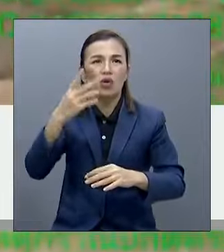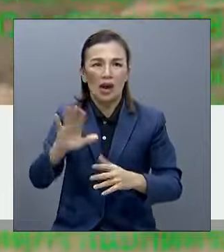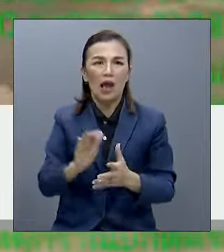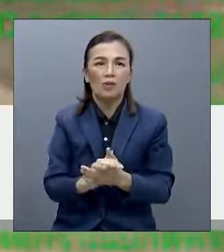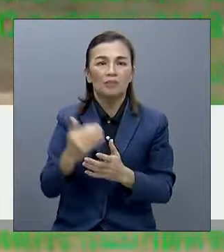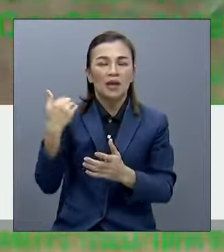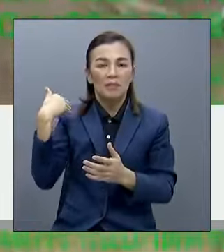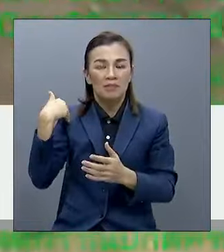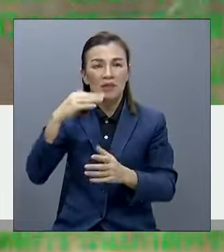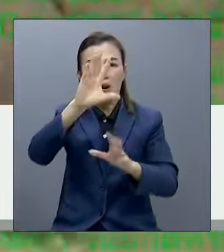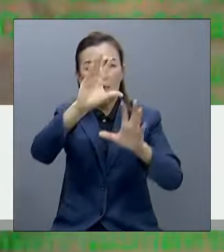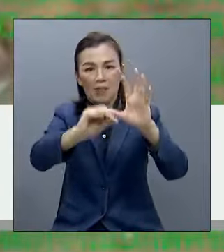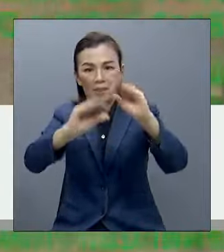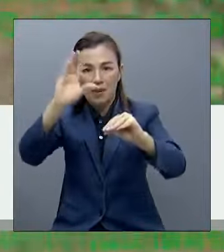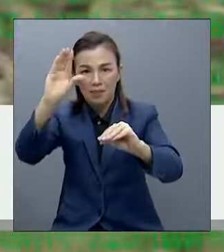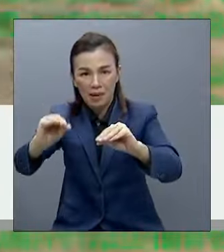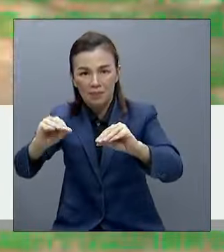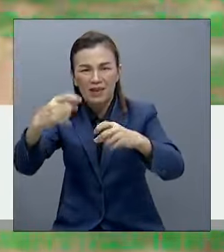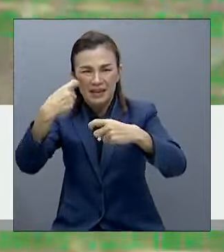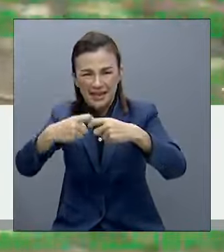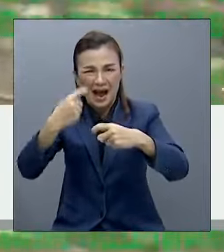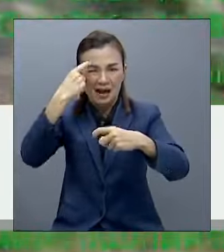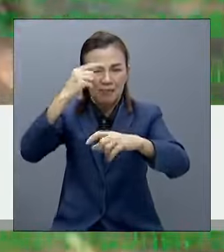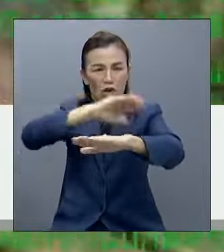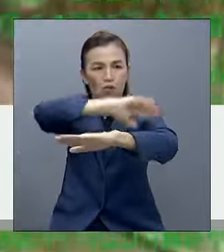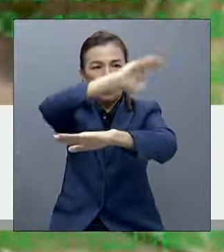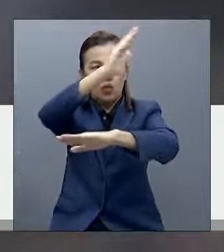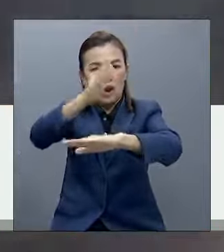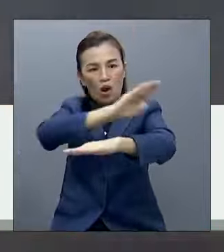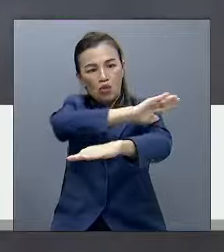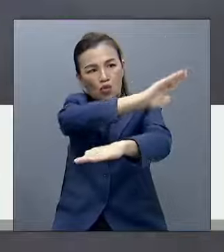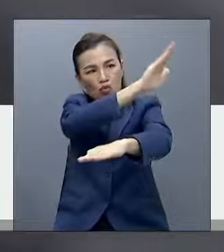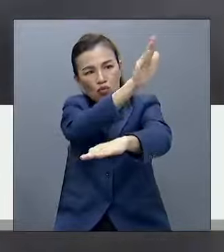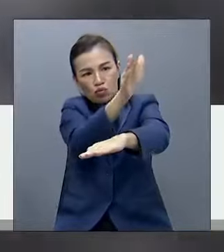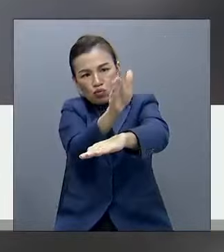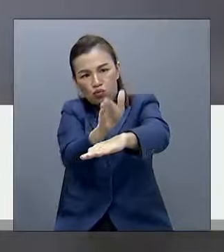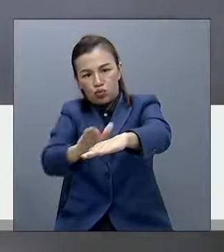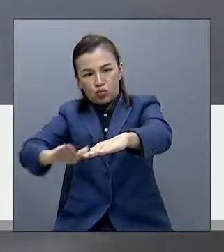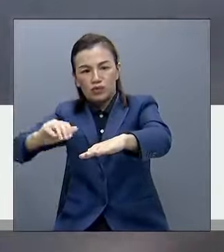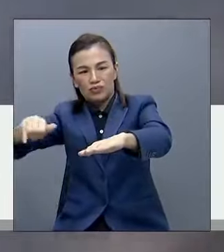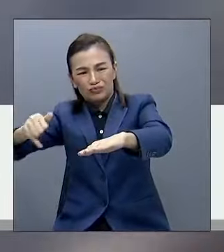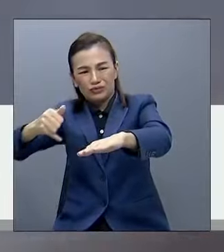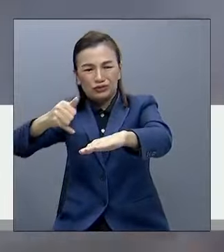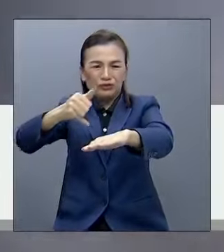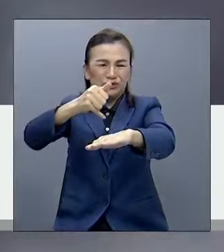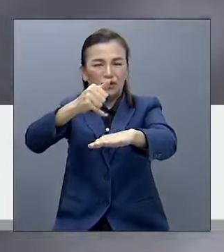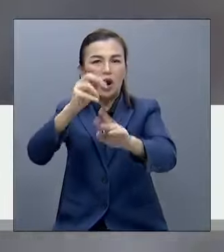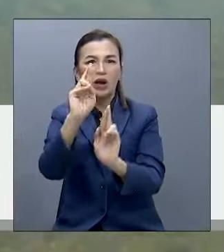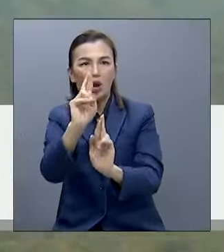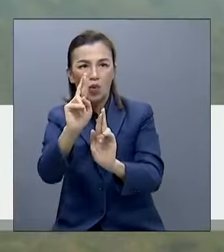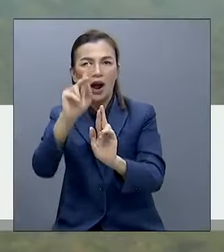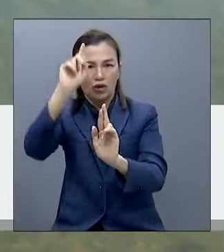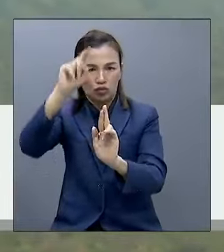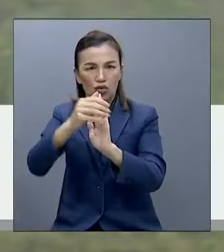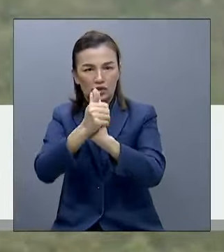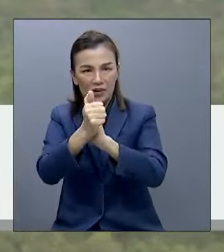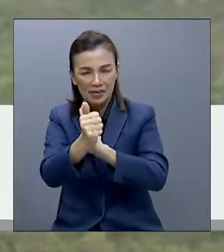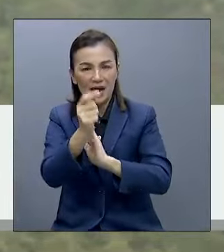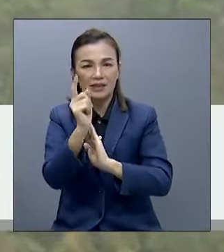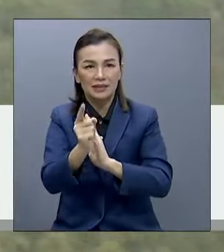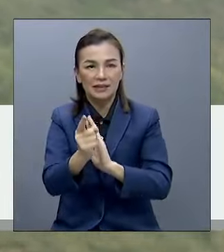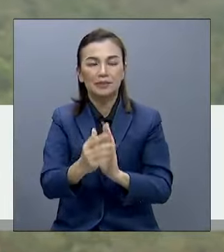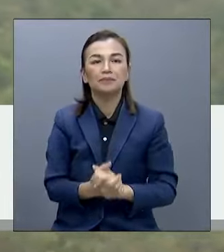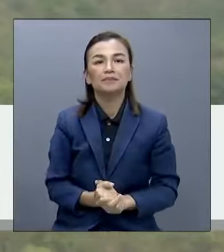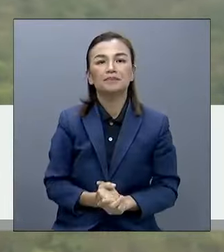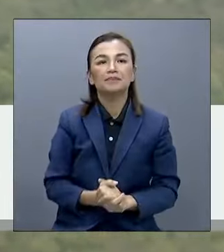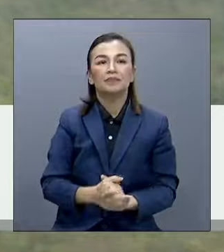ำให้ยากเนื่องจากว่าอยู่บนภูเขาสูงชันเจ้าหน้าที่ก็ต้องใช้ความระมัดระวังและก็ความชำนาญส่วนที่จัง